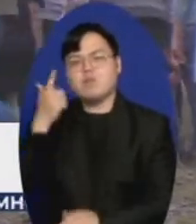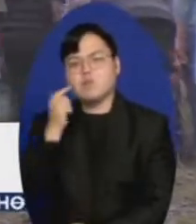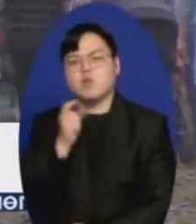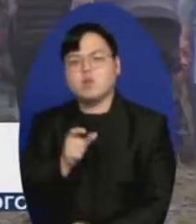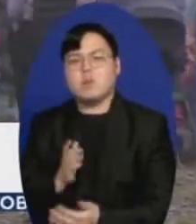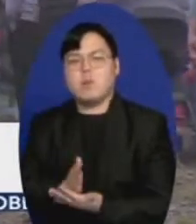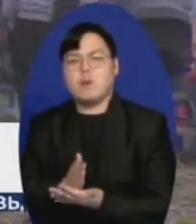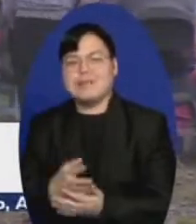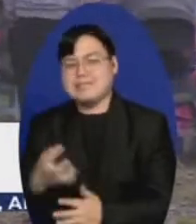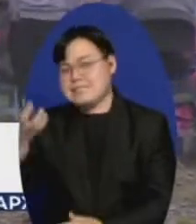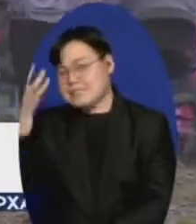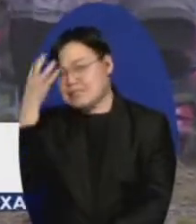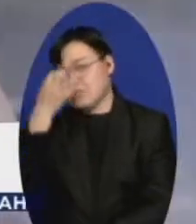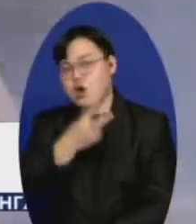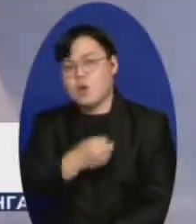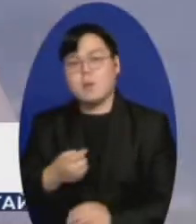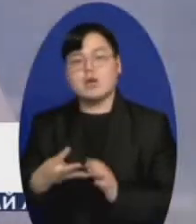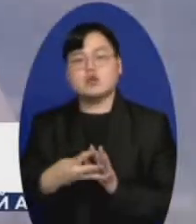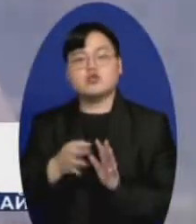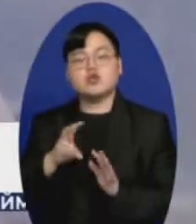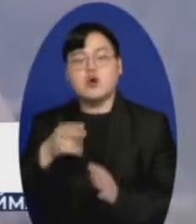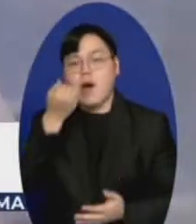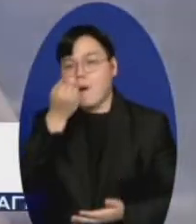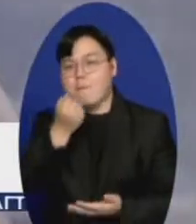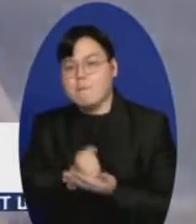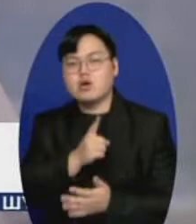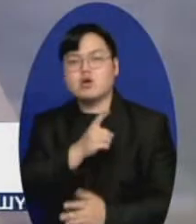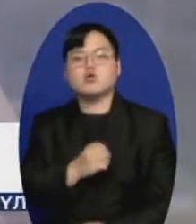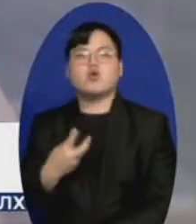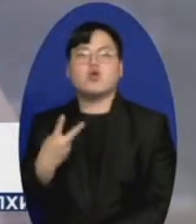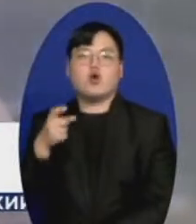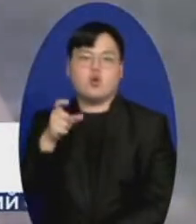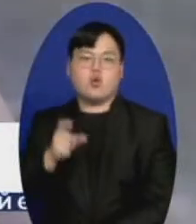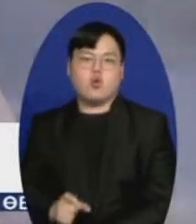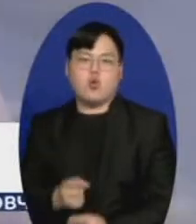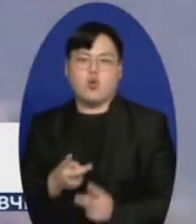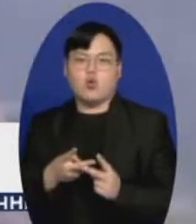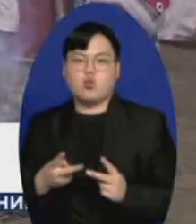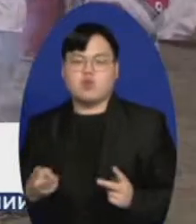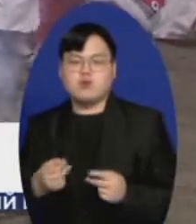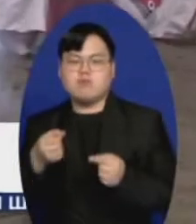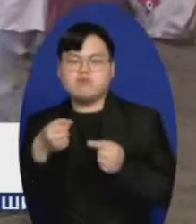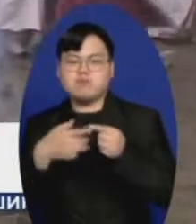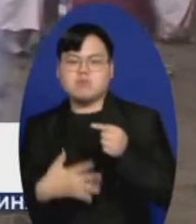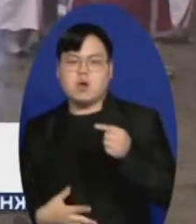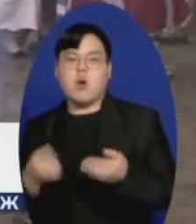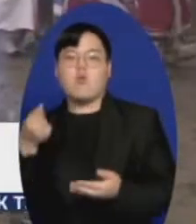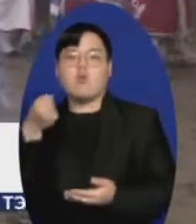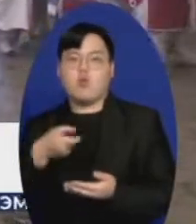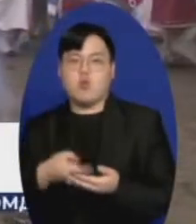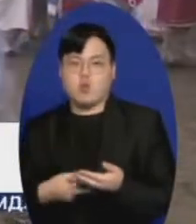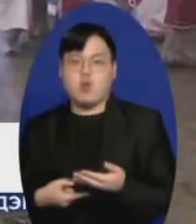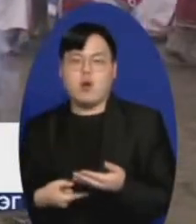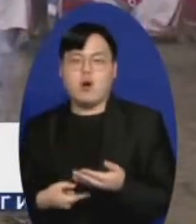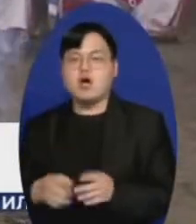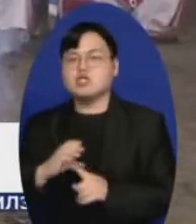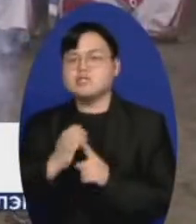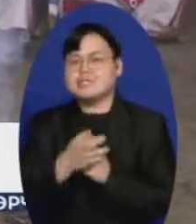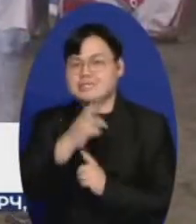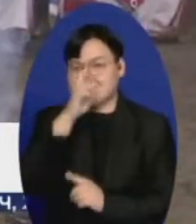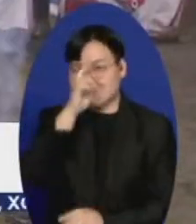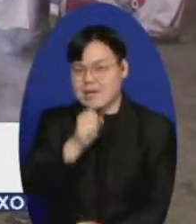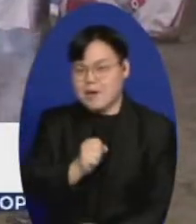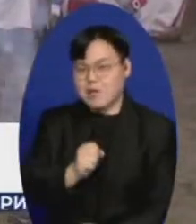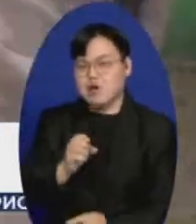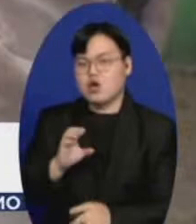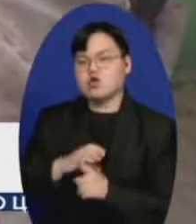Үүнээс засгийн газраас 2019 оны тогтоолоор 102 өвлөн уламжлагчийг үндэсний жагсаалтанд бүртгэжээ. Соёлын яамнаас соёлын